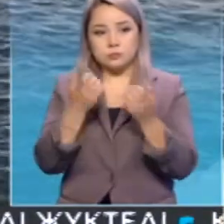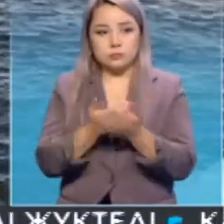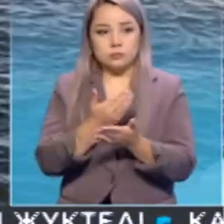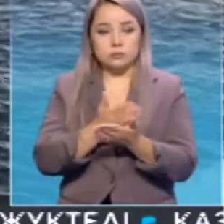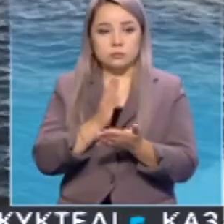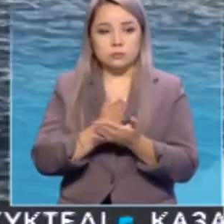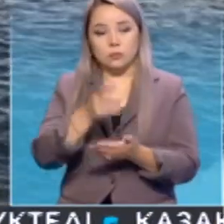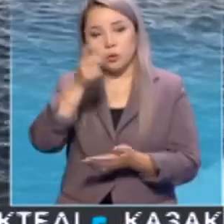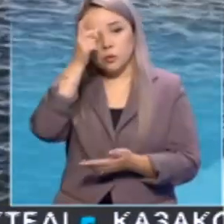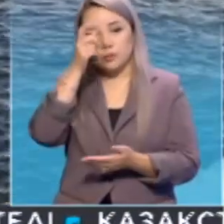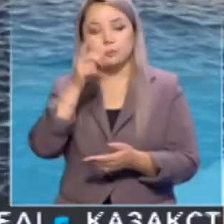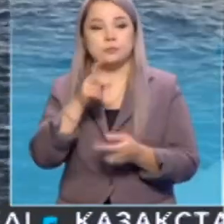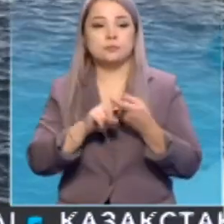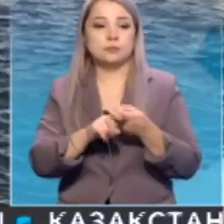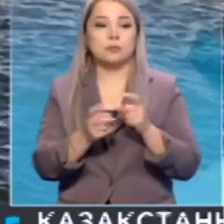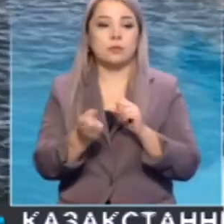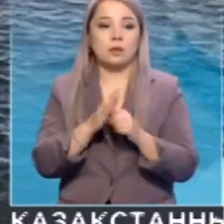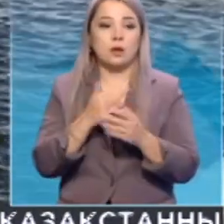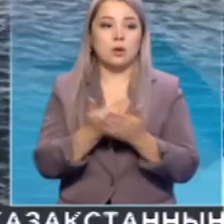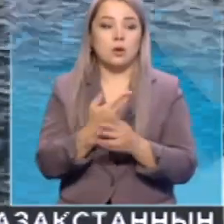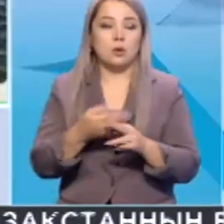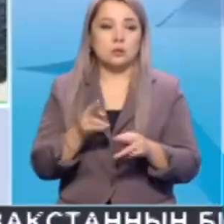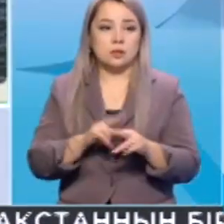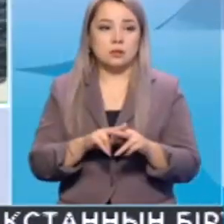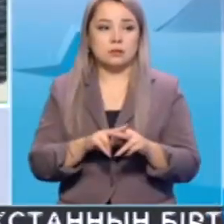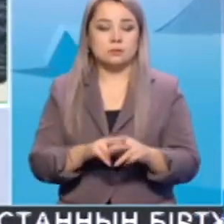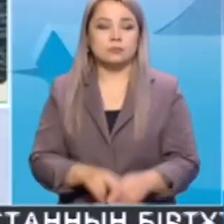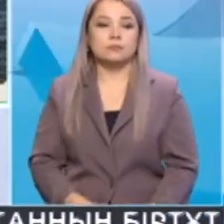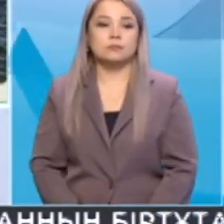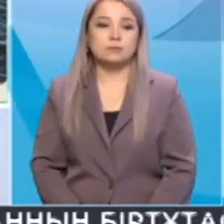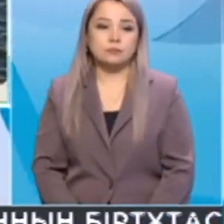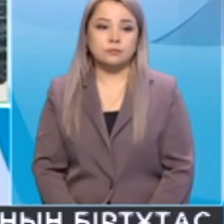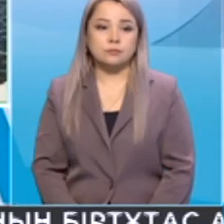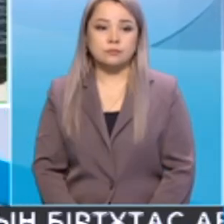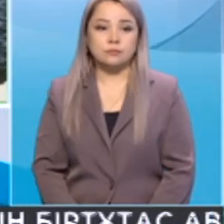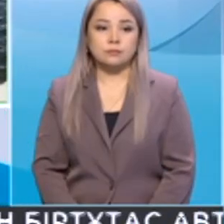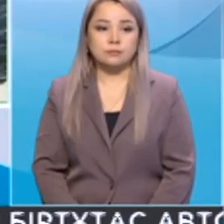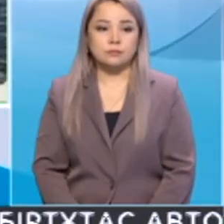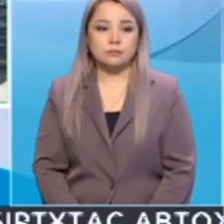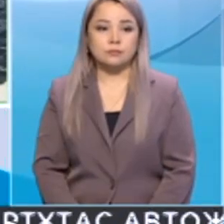Түркиядағы коронавирусқа қатысты ақпараттар осындай. Студия. Рахмет, Айдос.